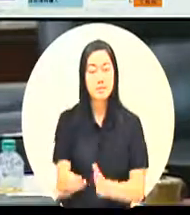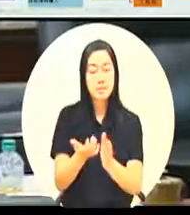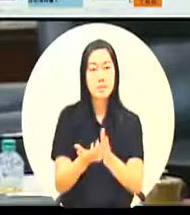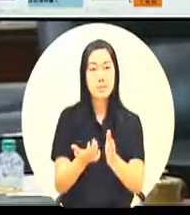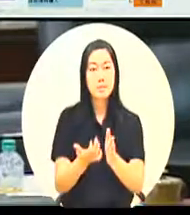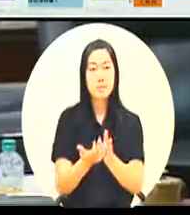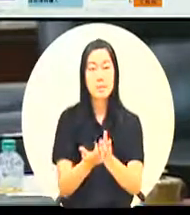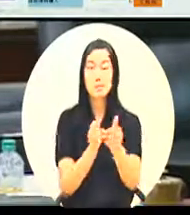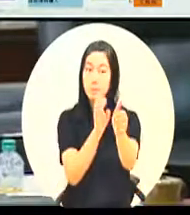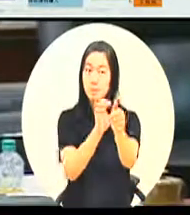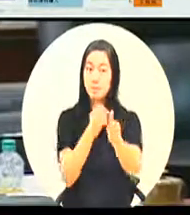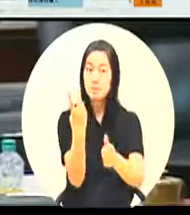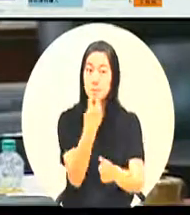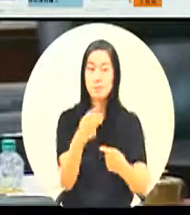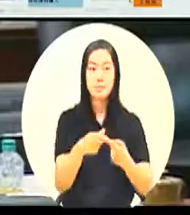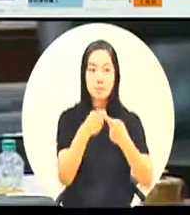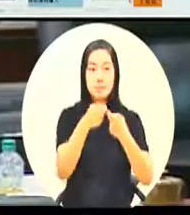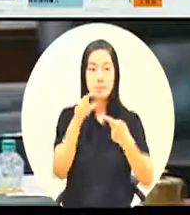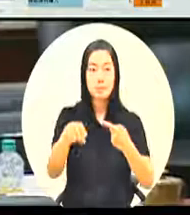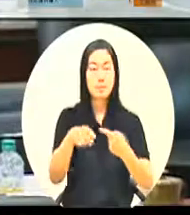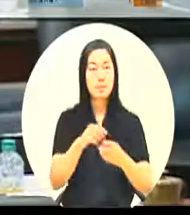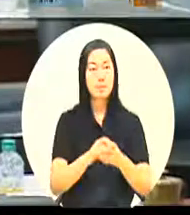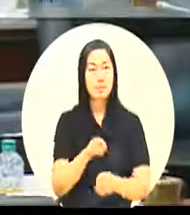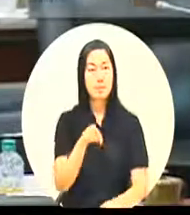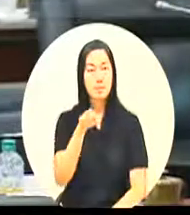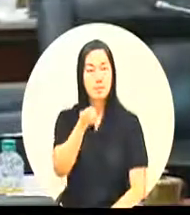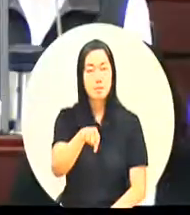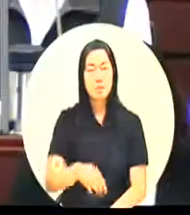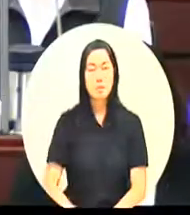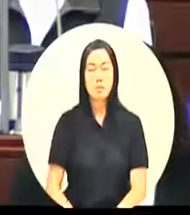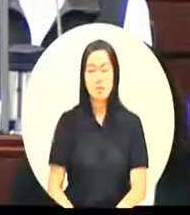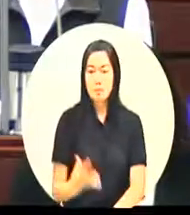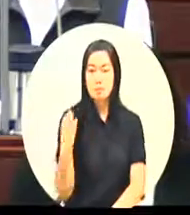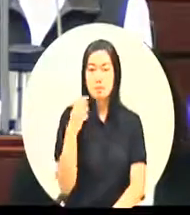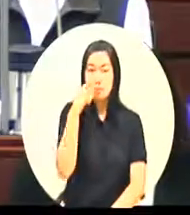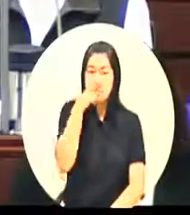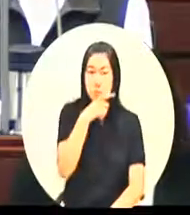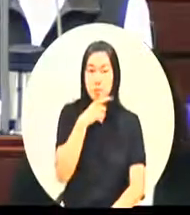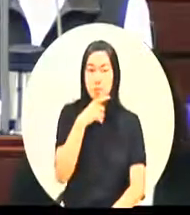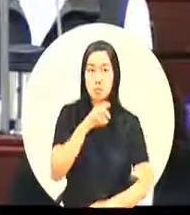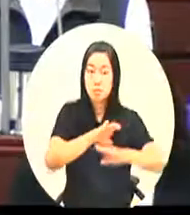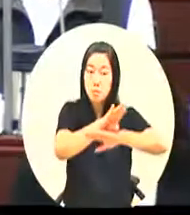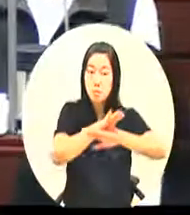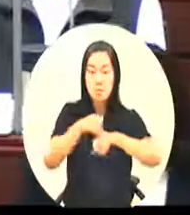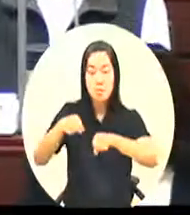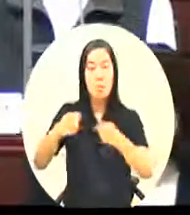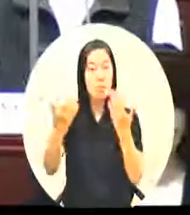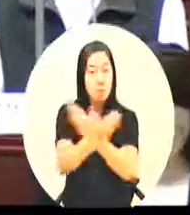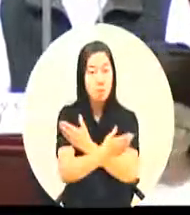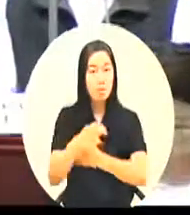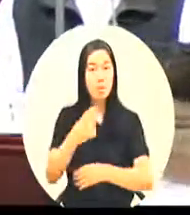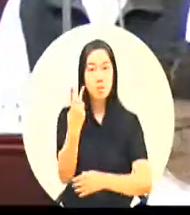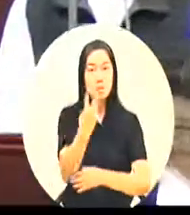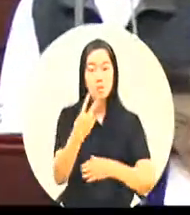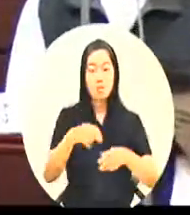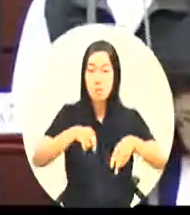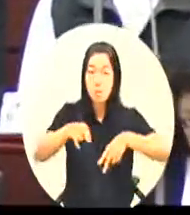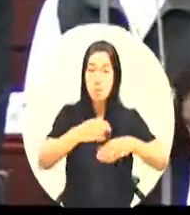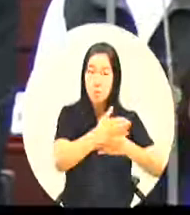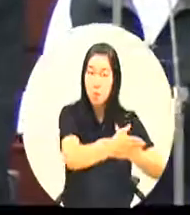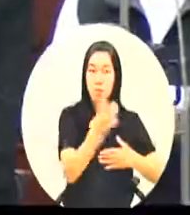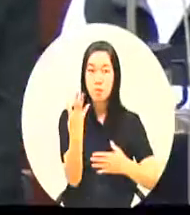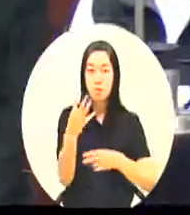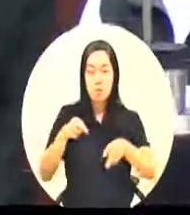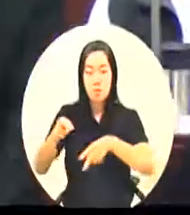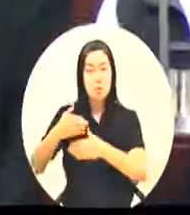分第一个是有关于当地的一些老旧车辆的相关的汰换，二行程机车跟四行程机车